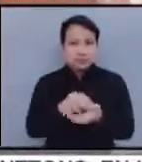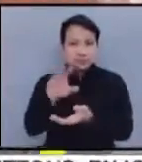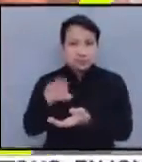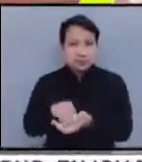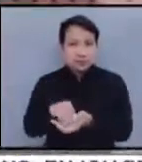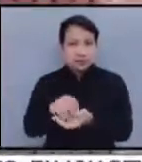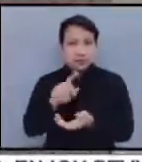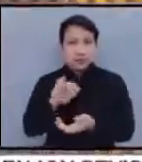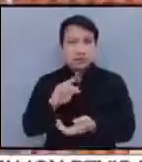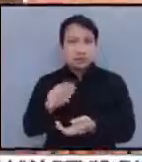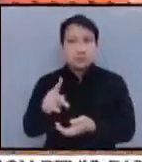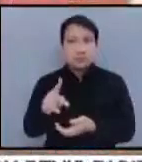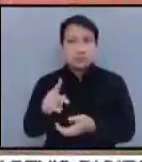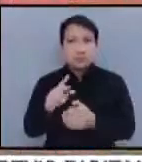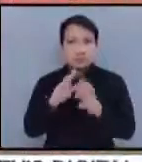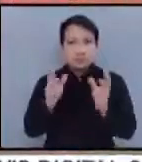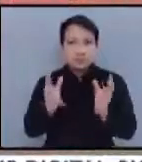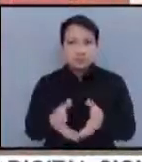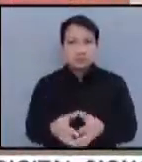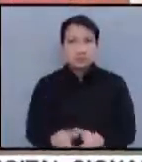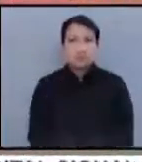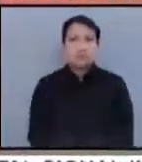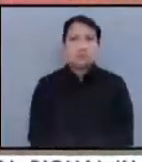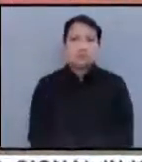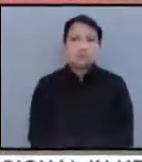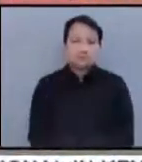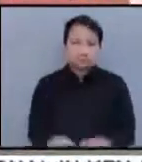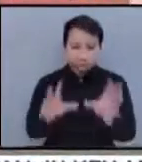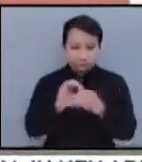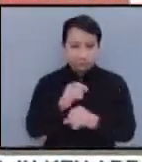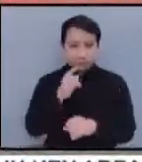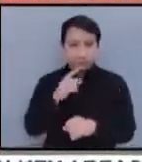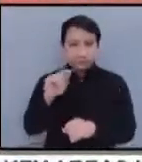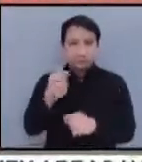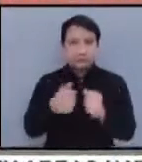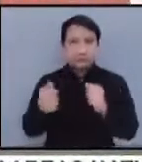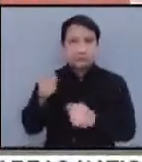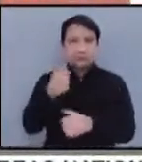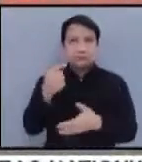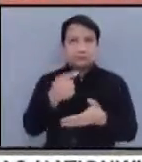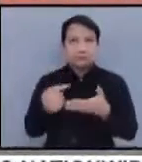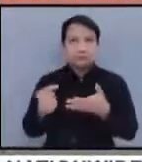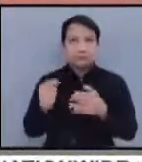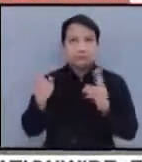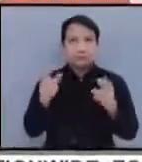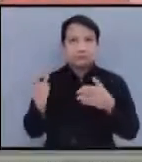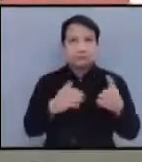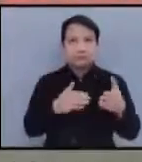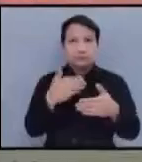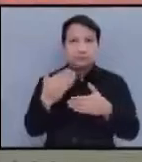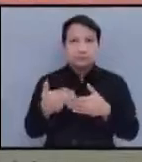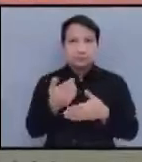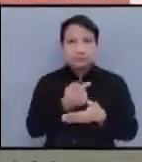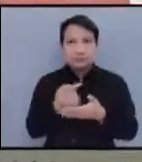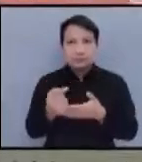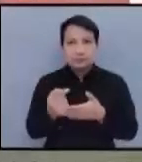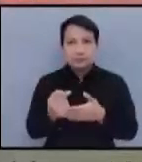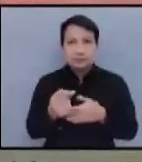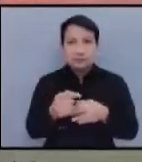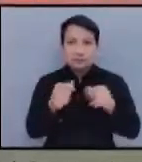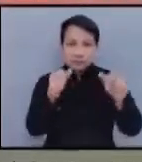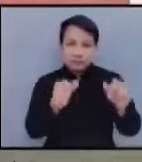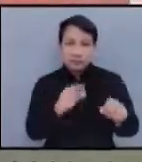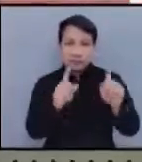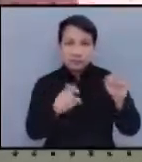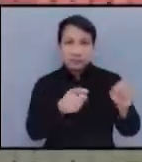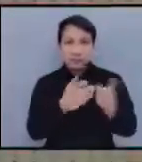TikTokers worldwide. And that is our top picks for this week. Abangan niyo po ang mga susunod nating poll questions through our